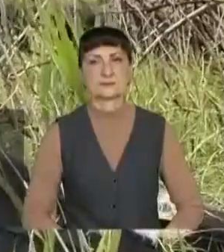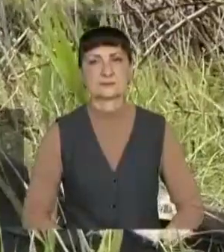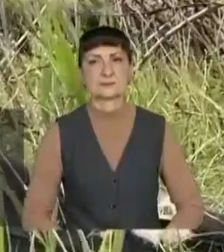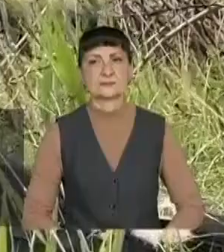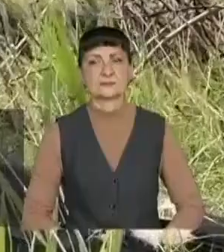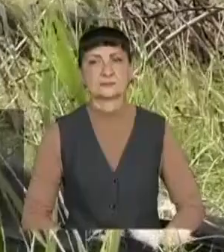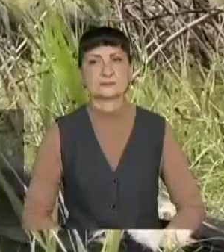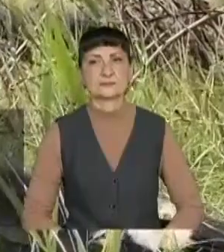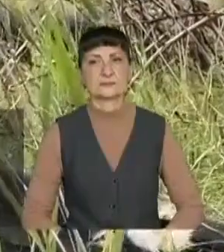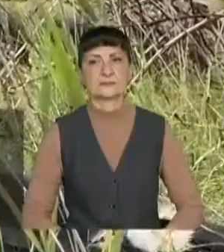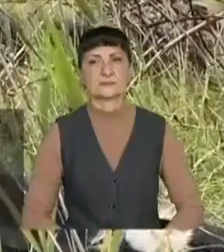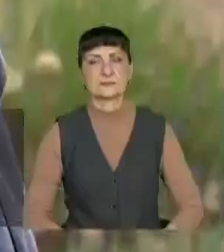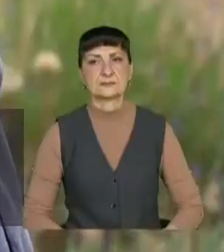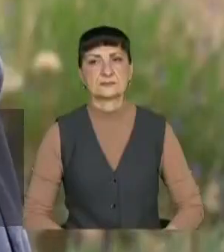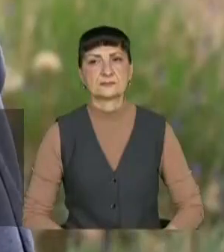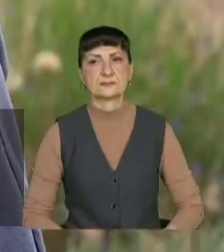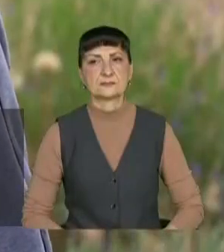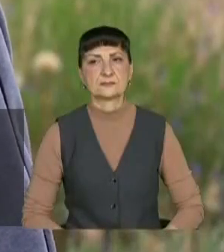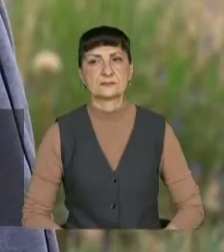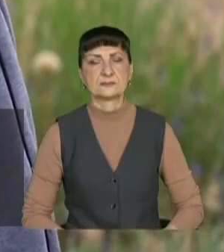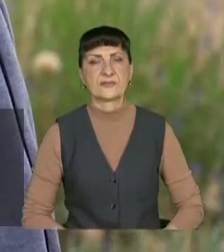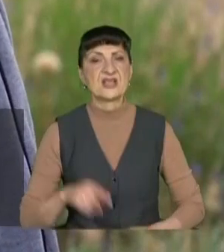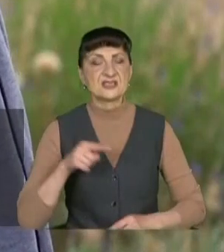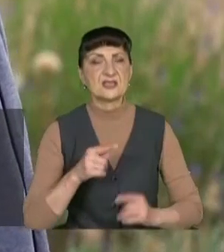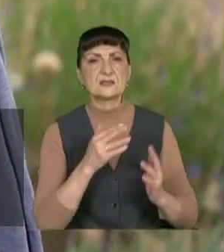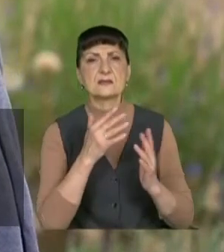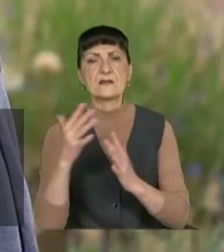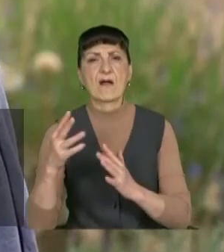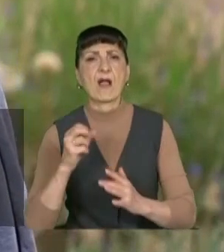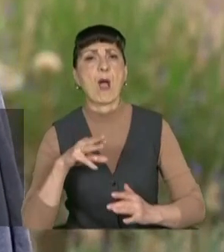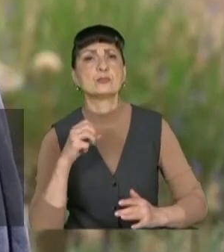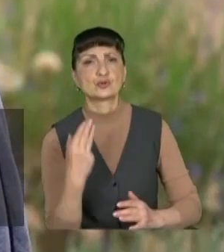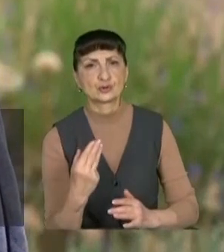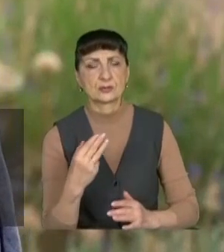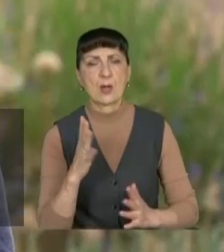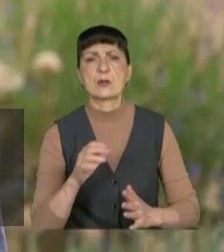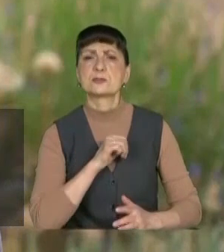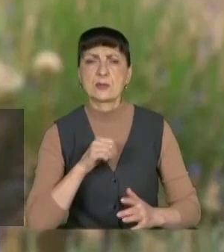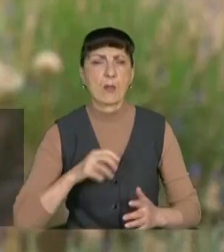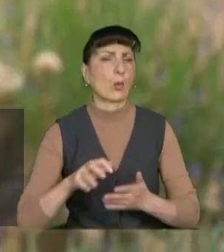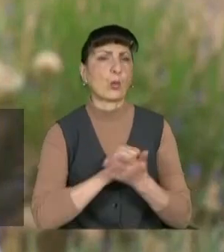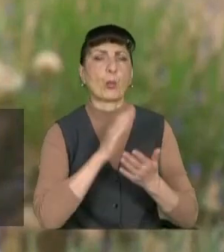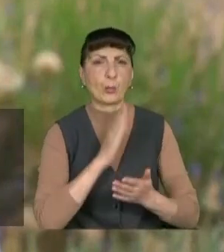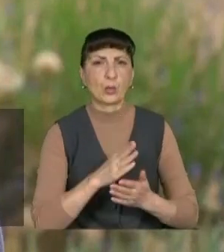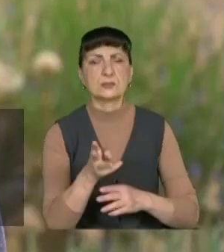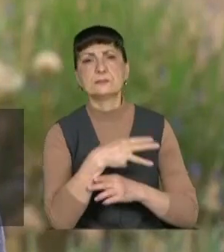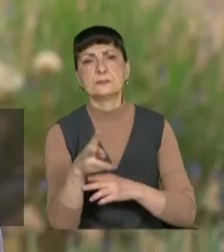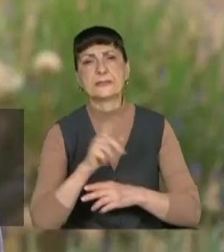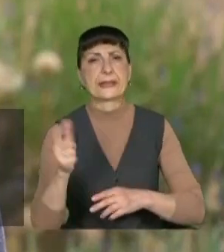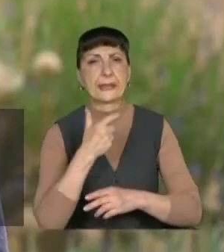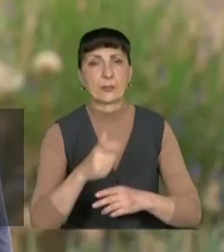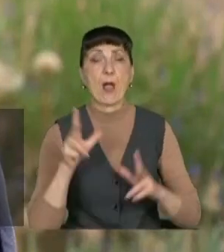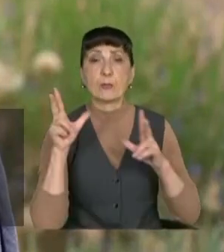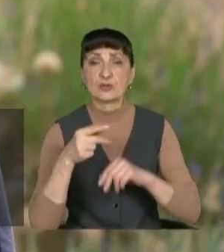пенсионермін. Бұрада сплошна қамшысап тұрған. Тут рос сплошной камыш. Говорили, что все сами уничтожат. Распылят химикаты. Обещали,